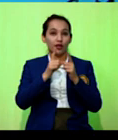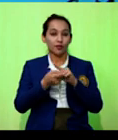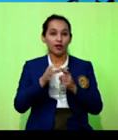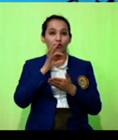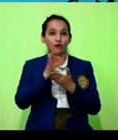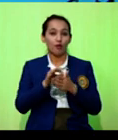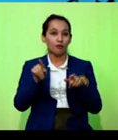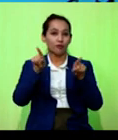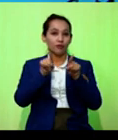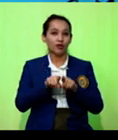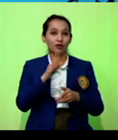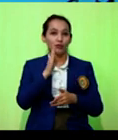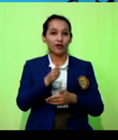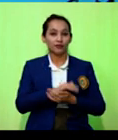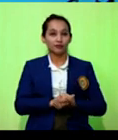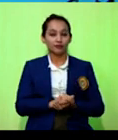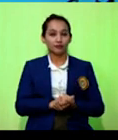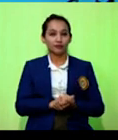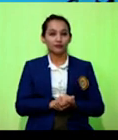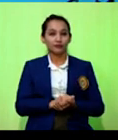yig'indi o'zgarmaydi.